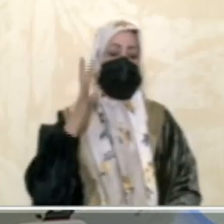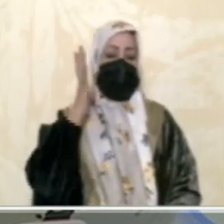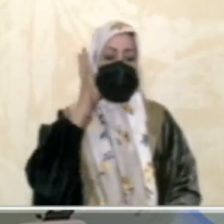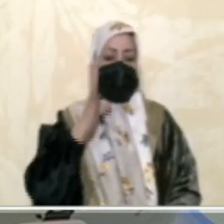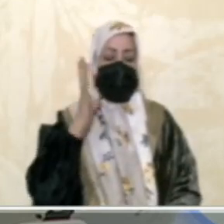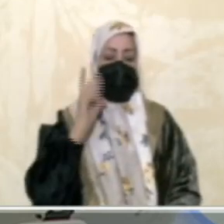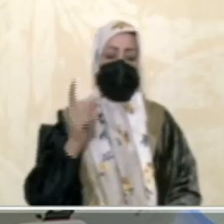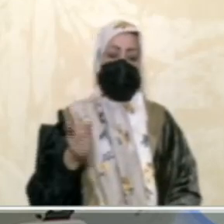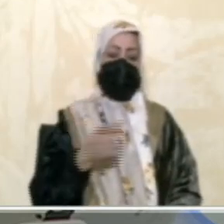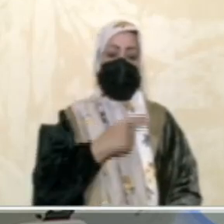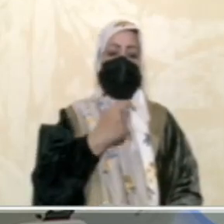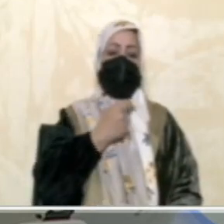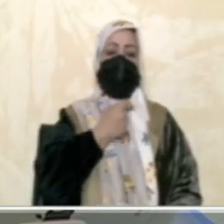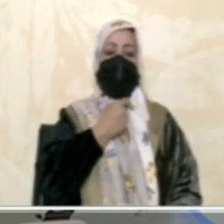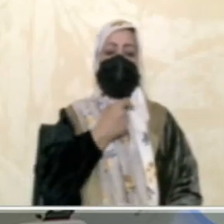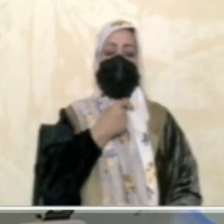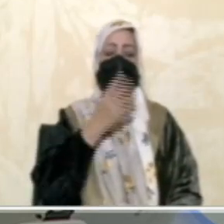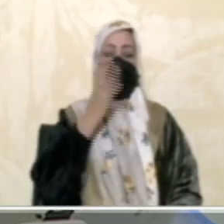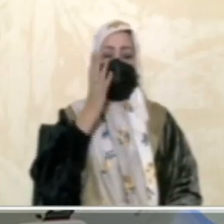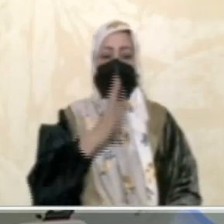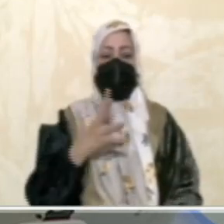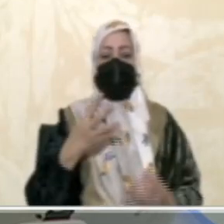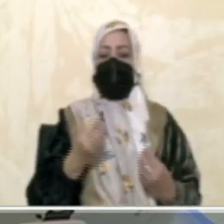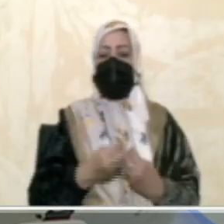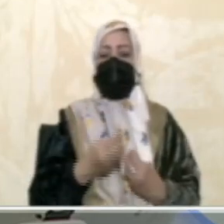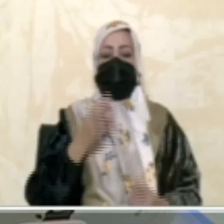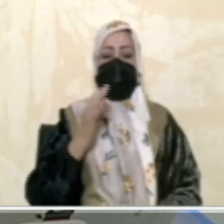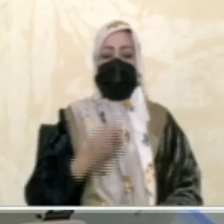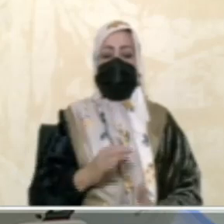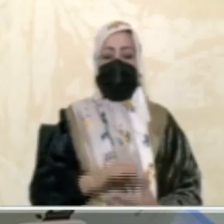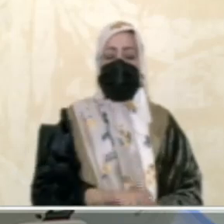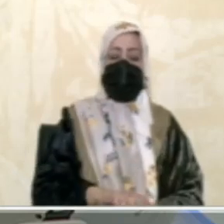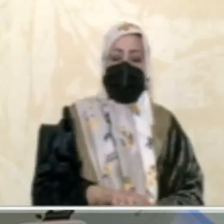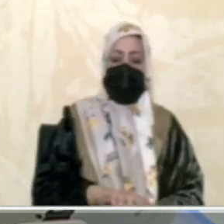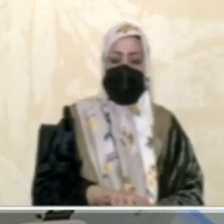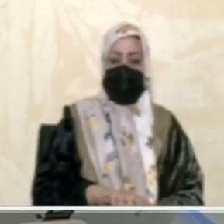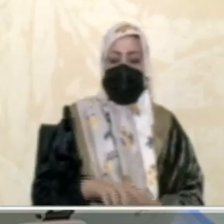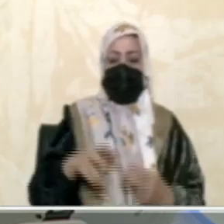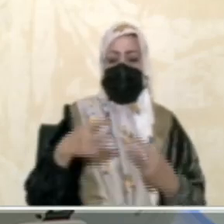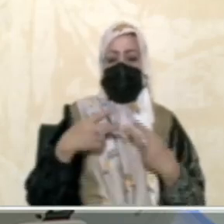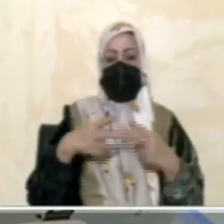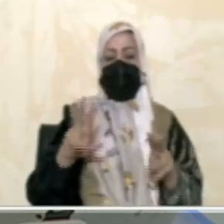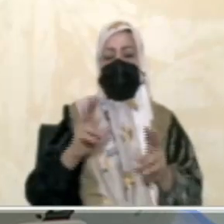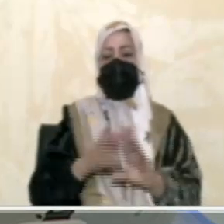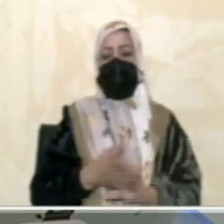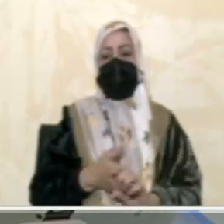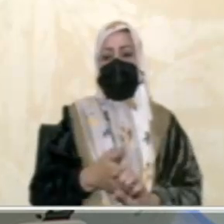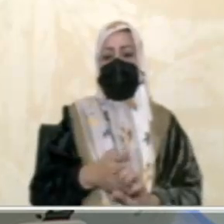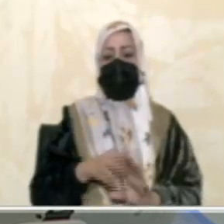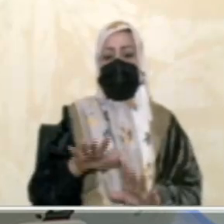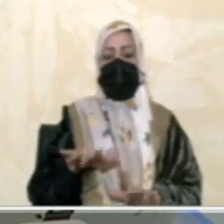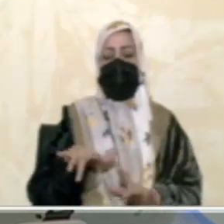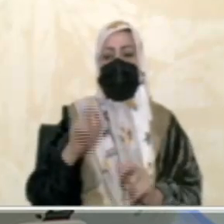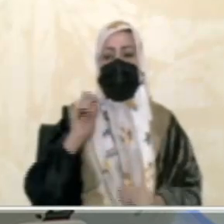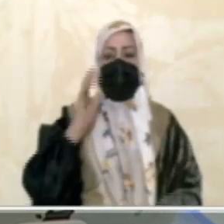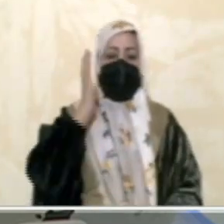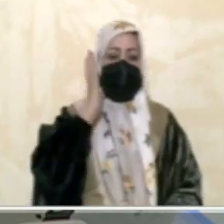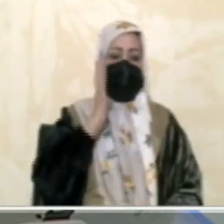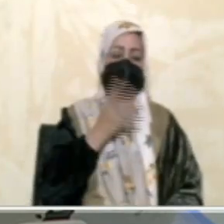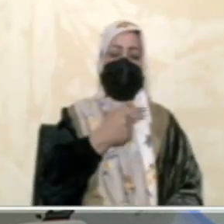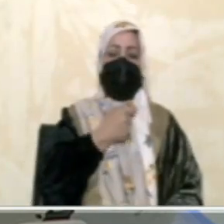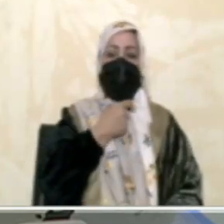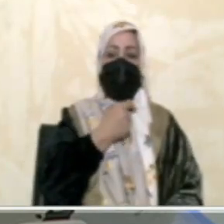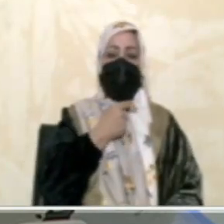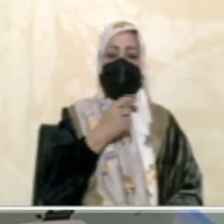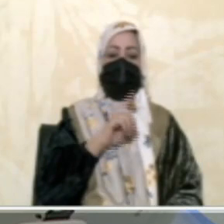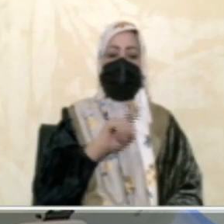في مساله انه اباح لاهل العوالي ترك صلاه الجمعه وقالوا هؤلاء اصلا ما كانت صلاه الجمعه